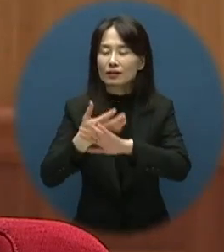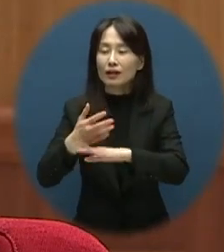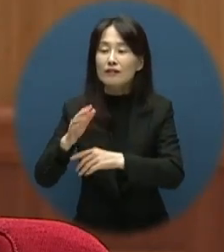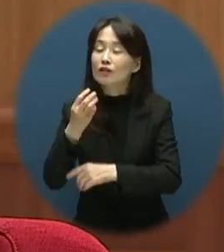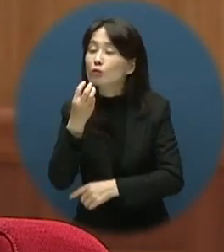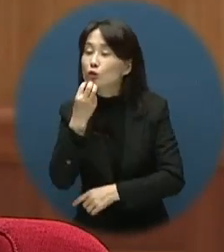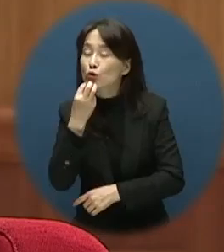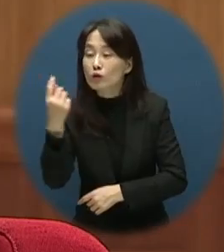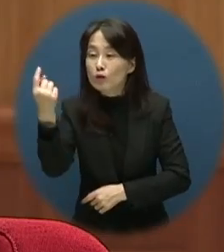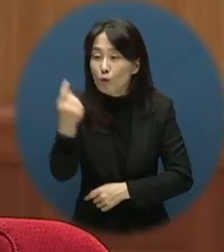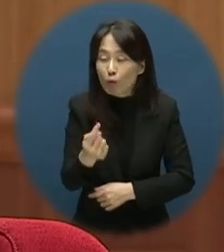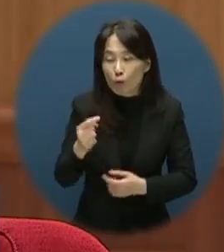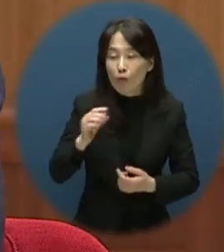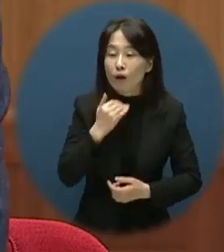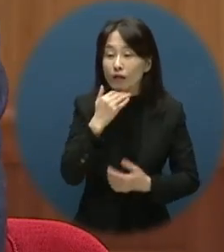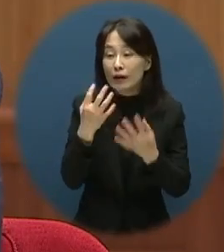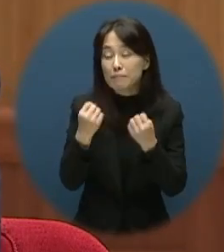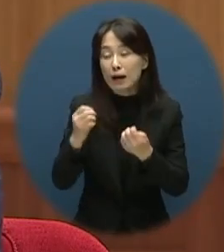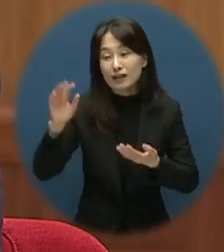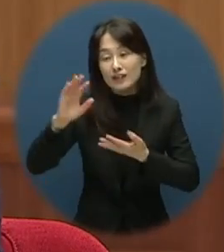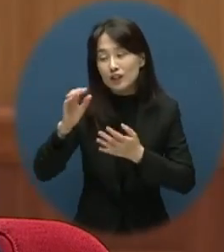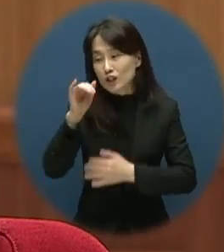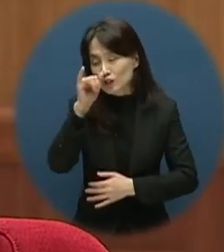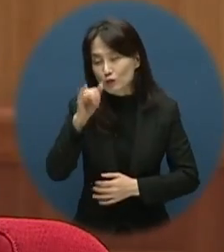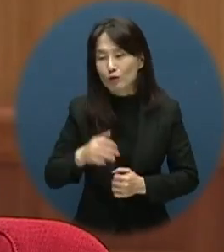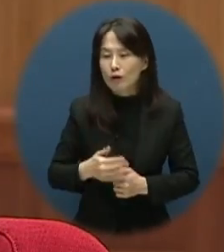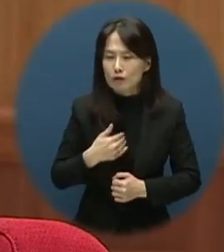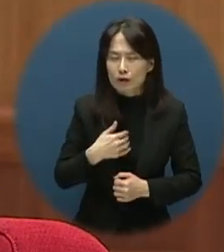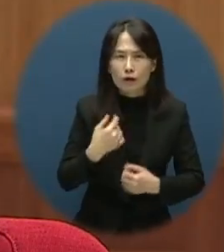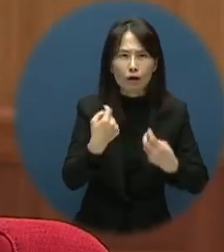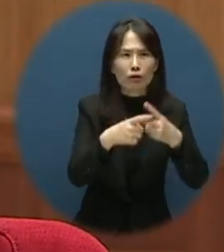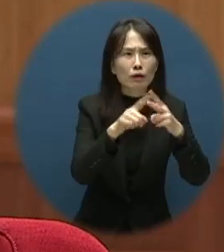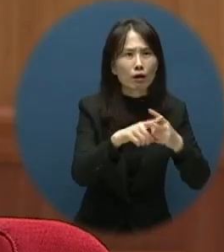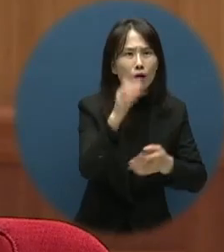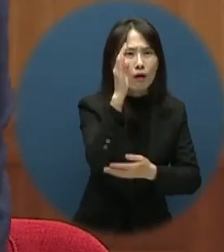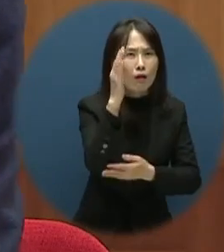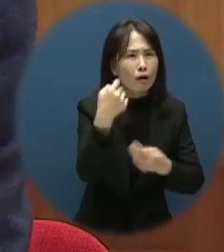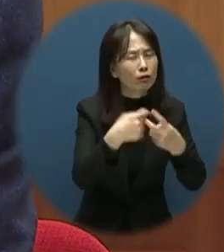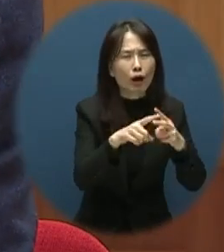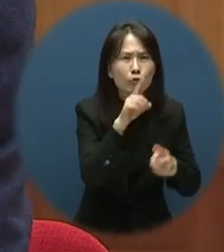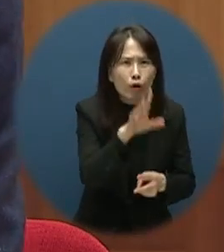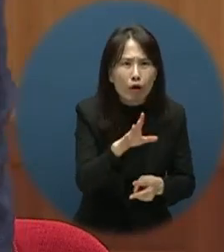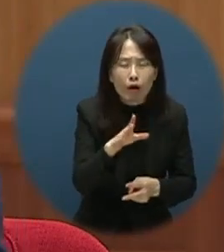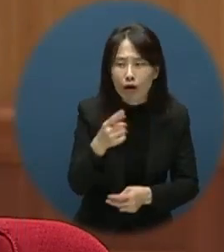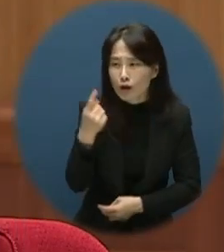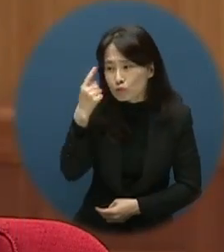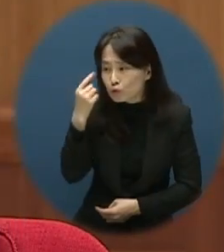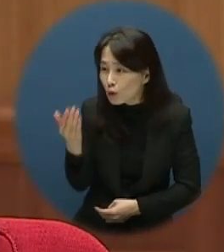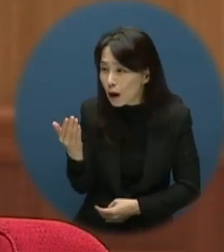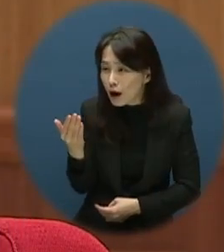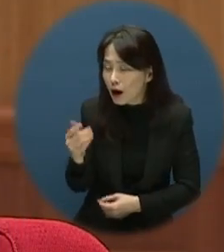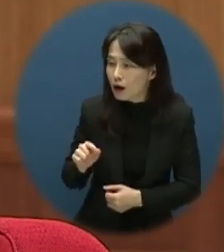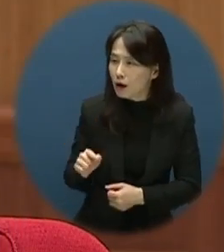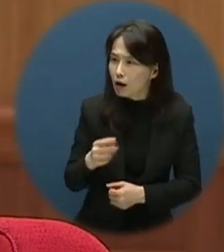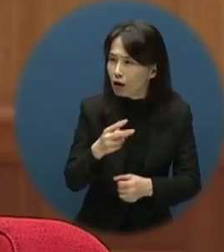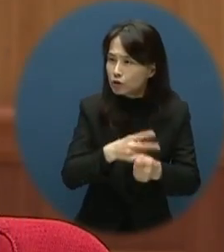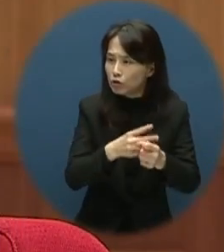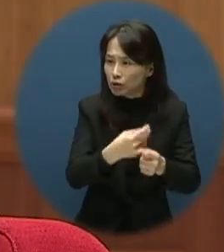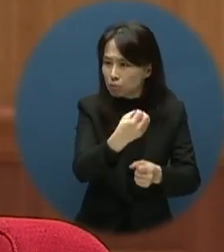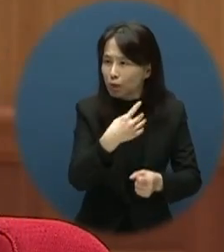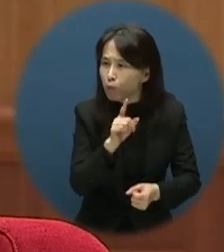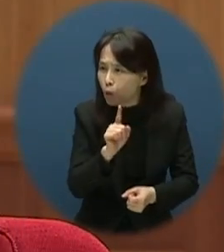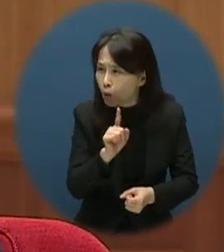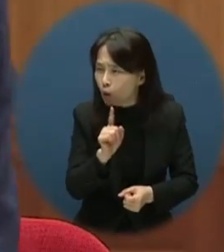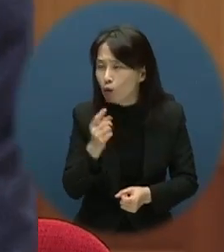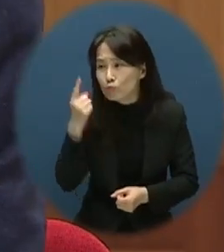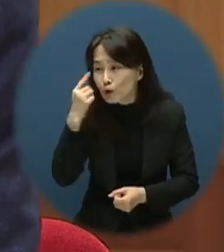서울에서 오신 분도 많고 그래서 뭐 옆에 앉아 있으면은 제가 못 알아들으면 강의를 그러면은 물어보면 교수님 뭐라고 하셨죠?